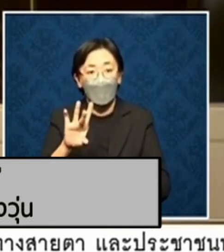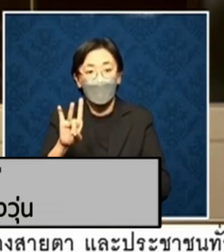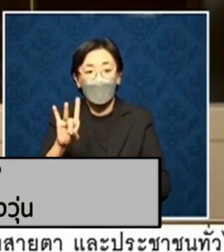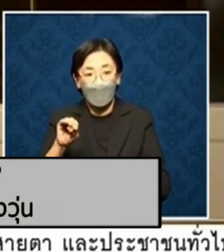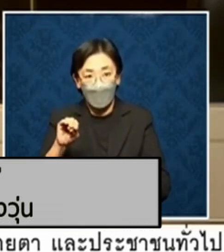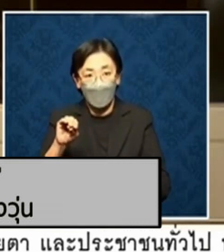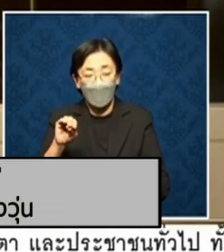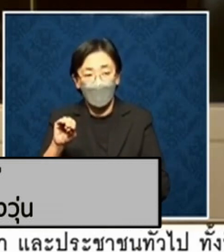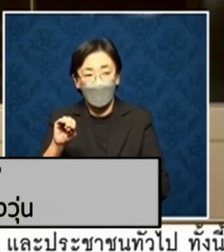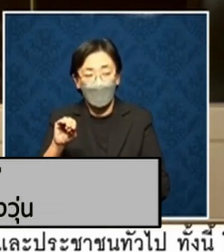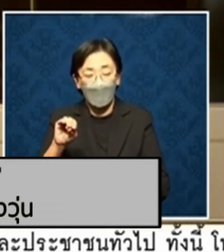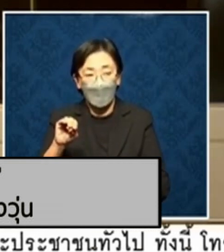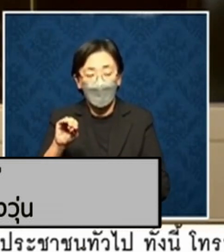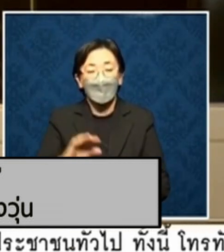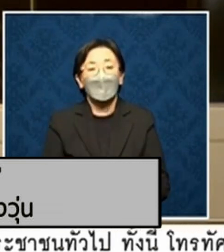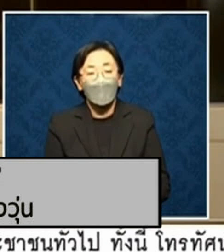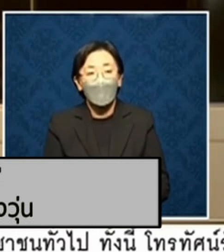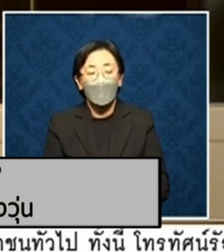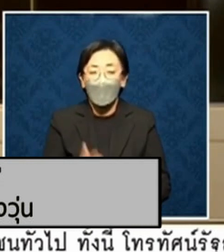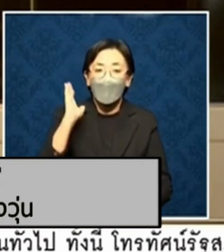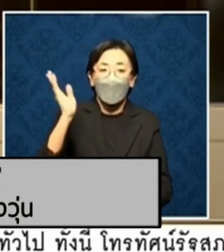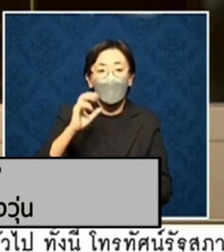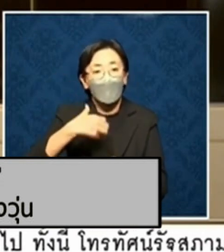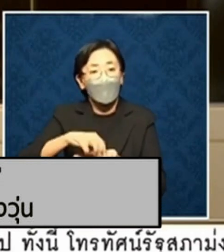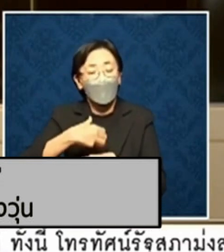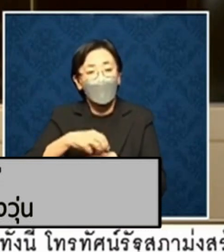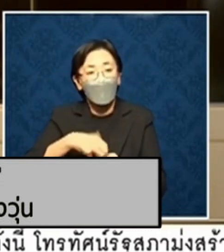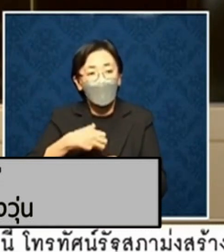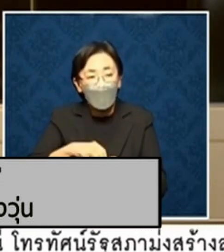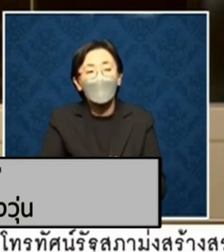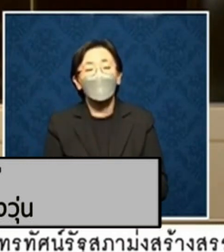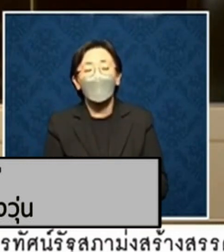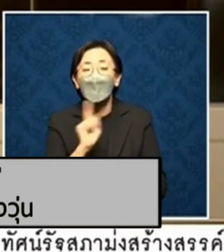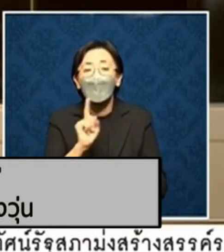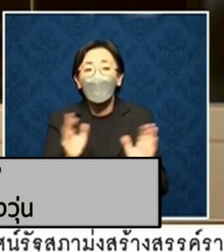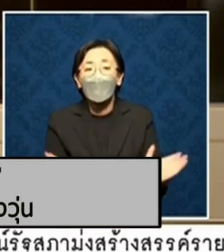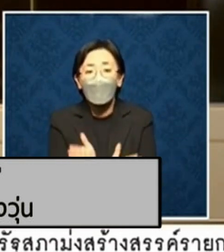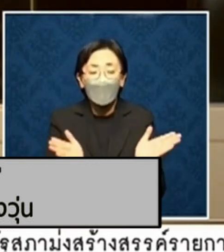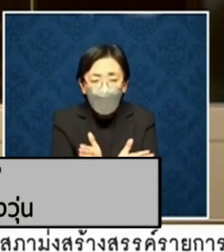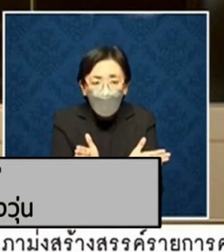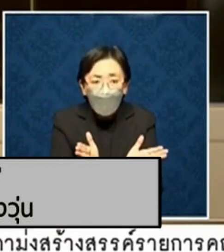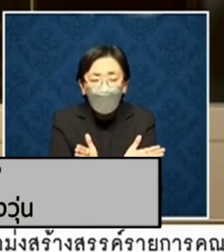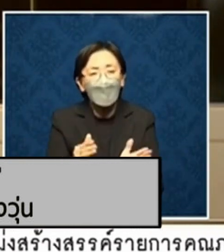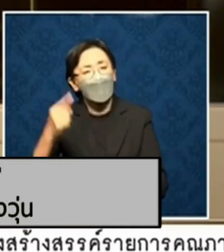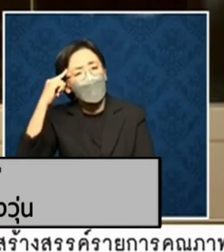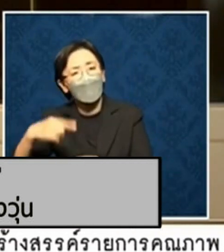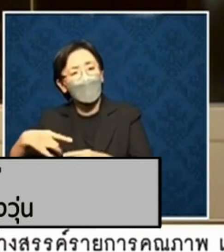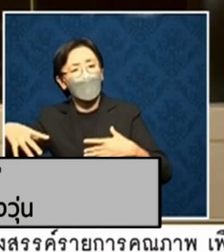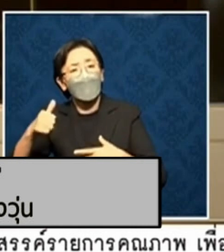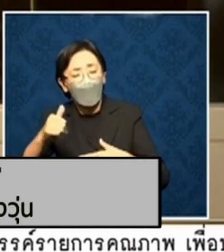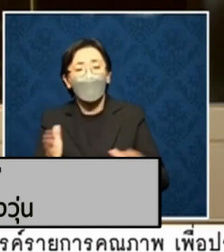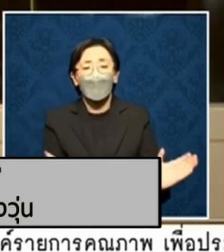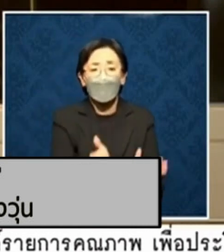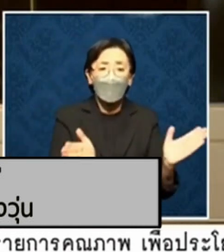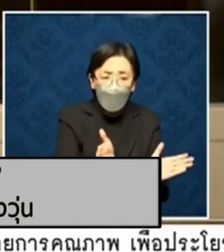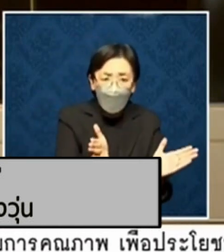ะครับให้นำส่วนที่3มาอภิปรายมาอภิปรายใช้กายการเพื่อสนับสนุนและคัดค้านได้อภิปรายสนับสนุน โอ้โหนี่เป็น